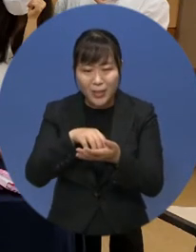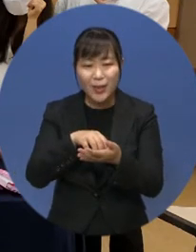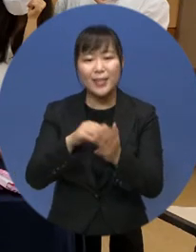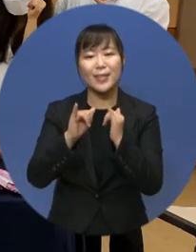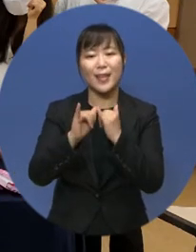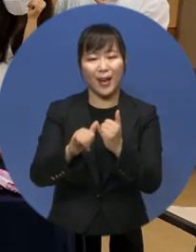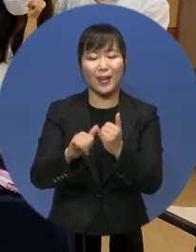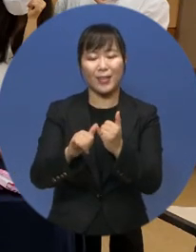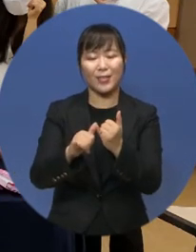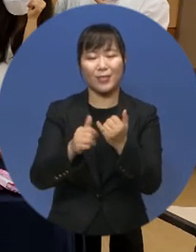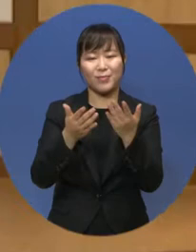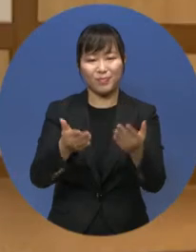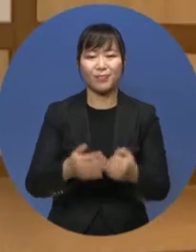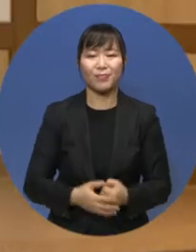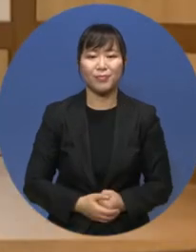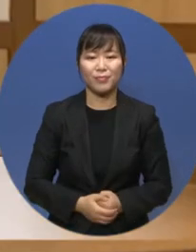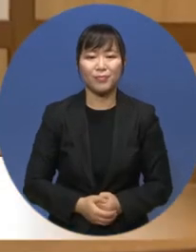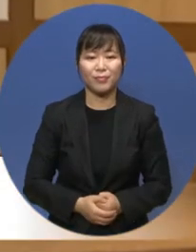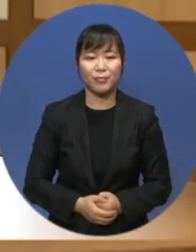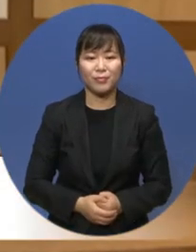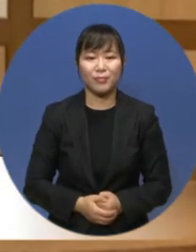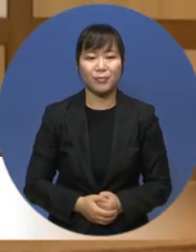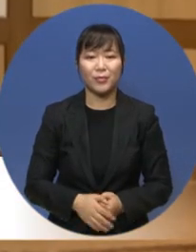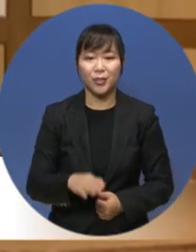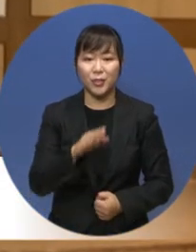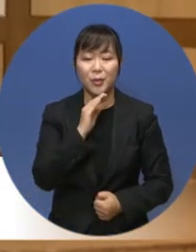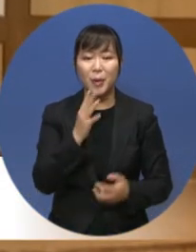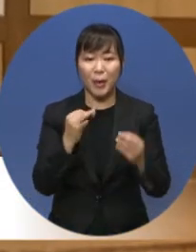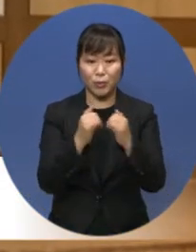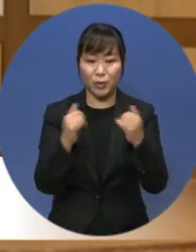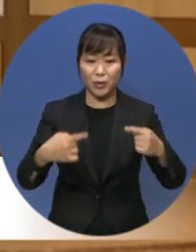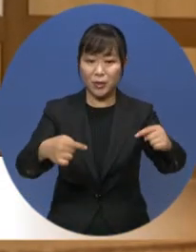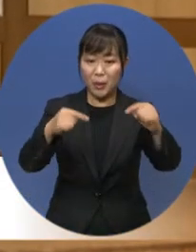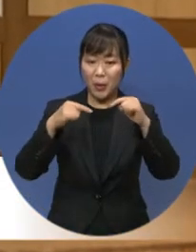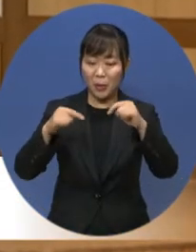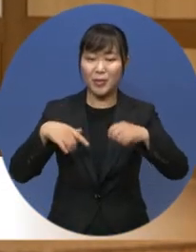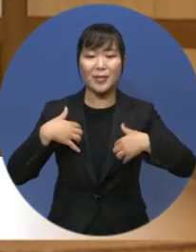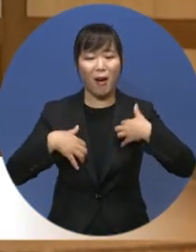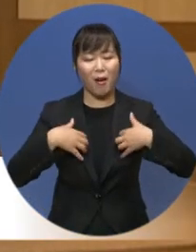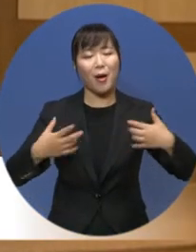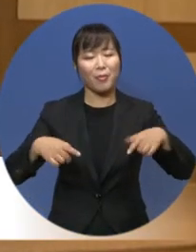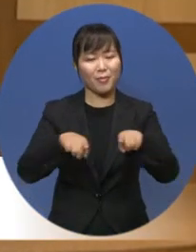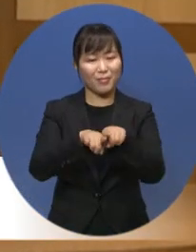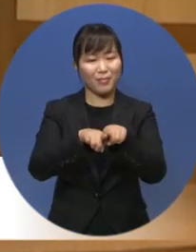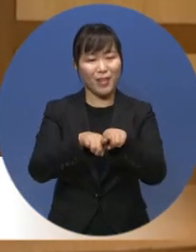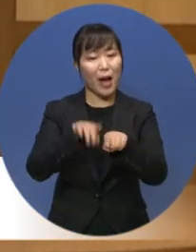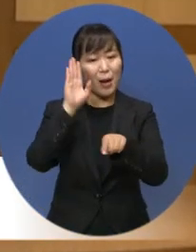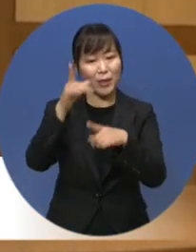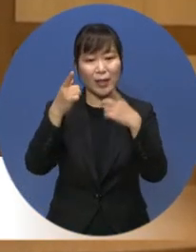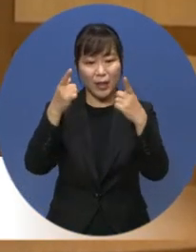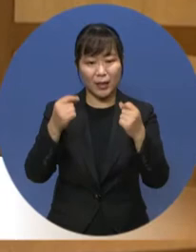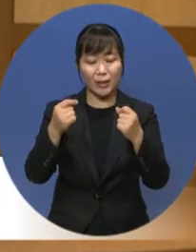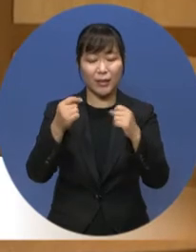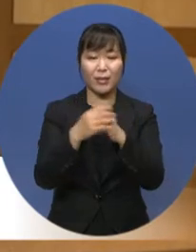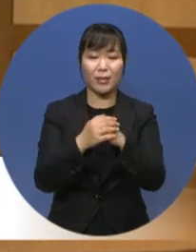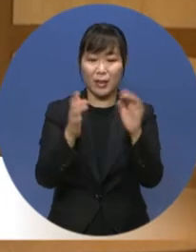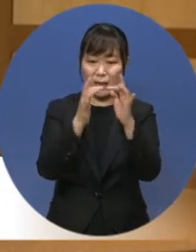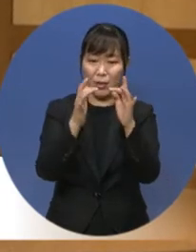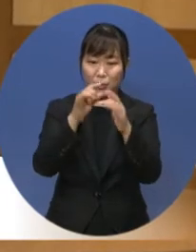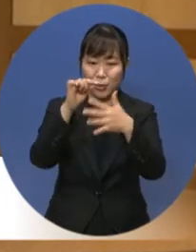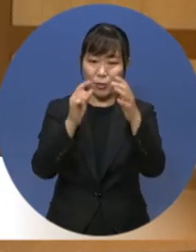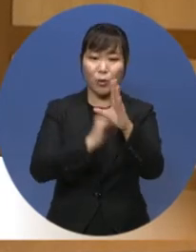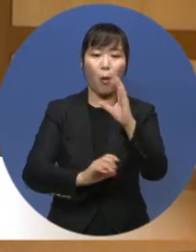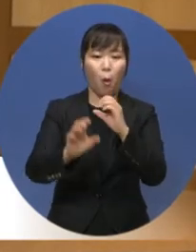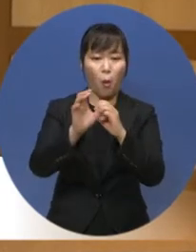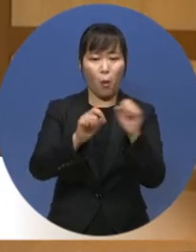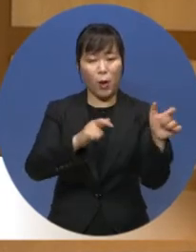시상까지 하기로 했습니다. 많은 어르신들이 참여해 주셨고 함께 즐거워해 주셨습니다. 앞으로 이런 언택트 프로그램을 좀 더